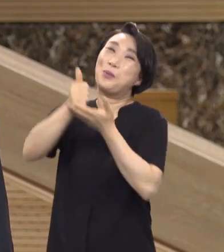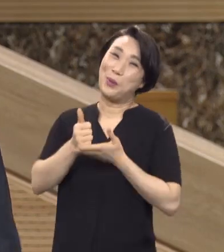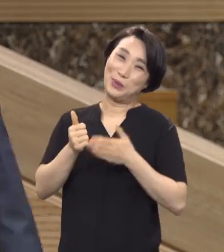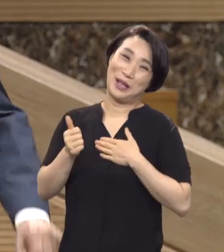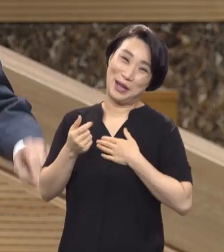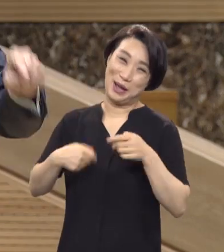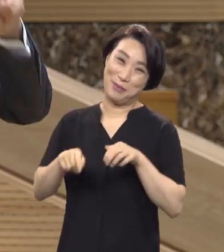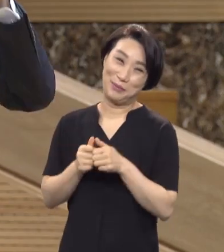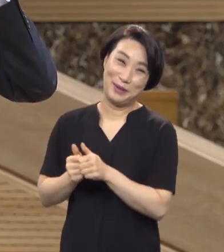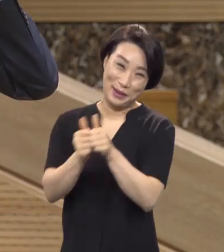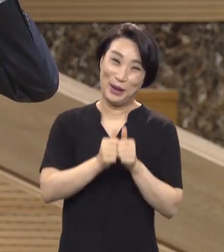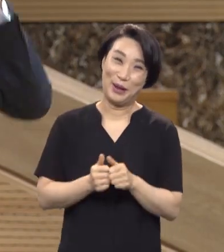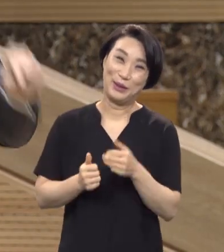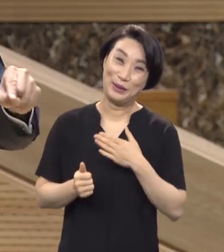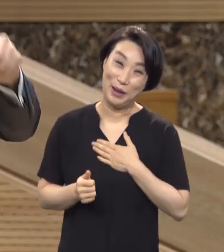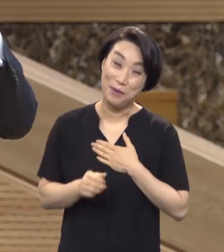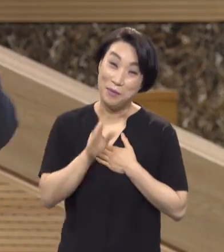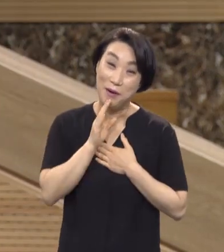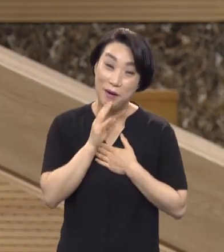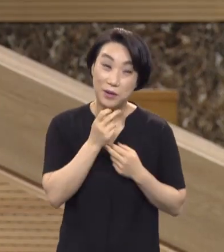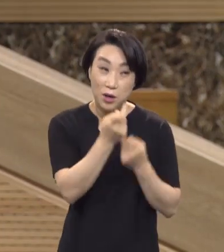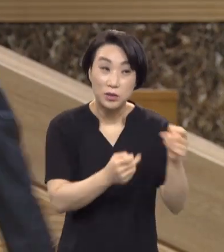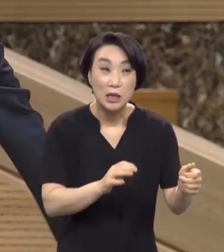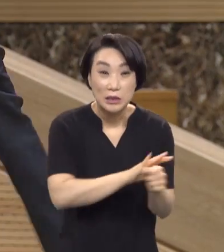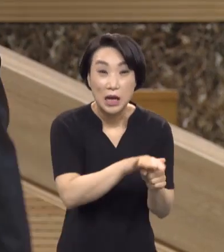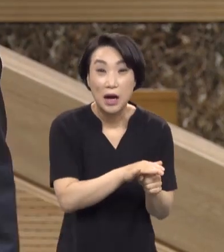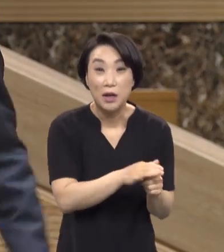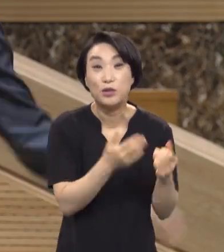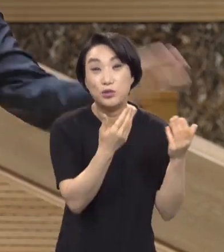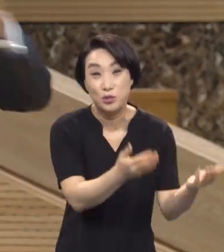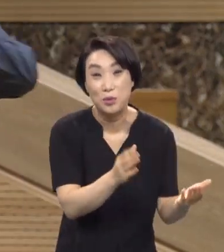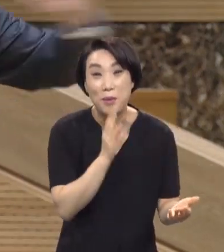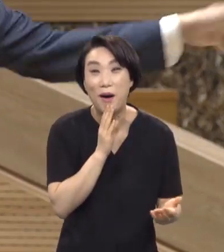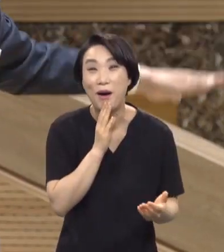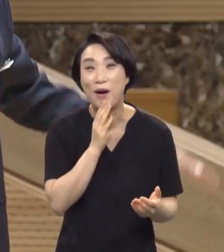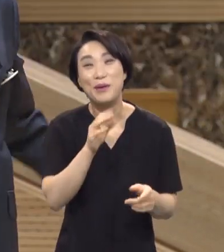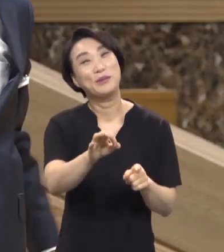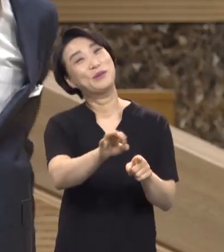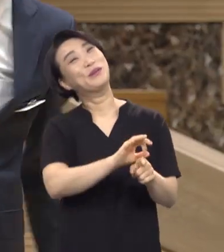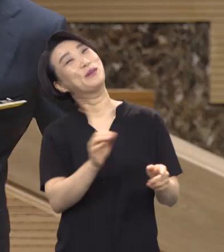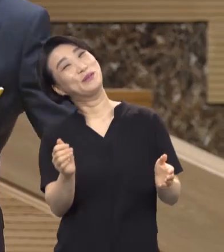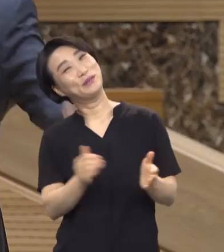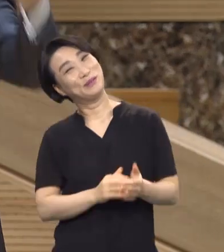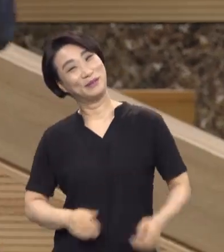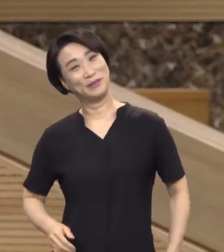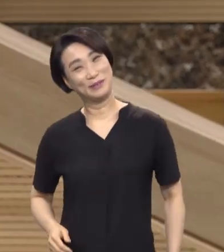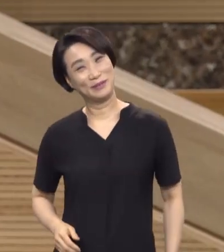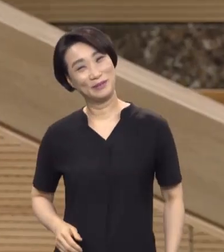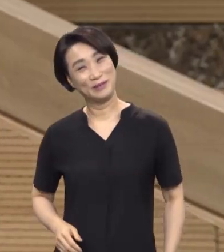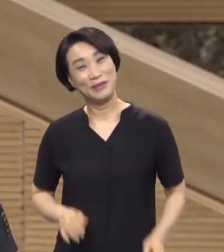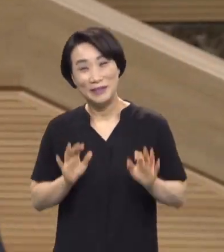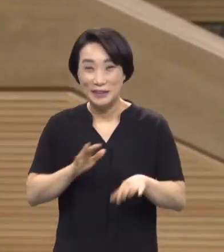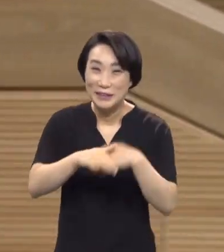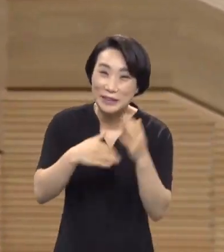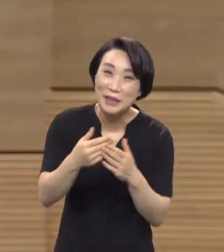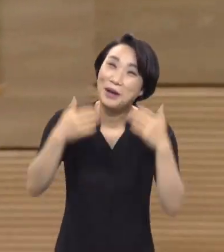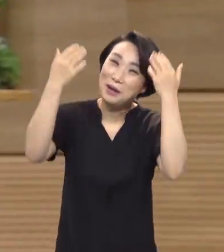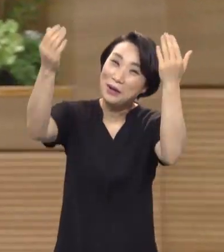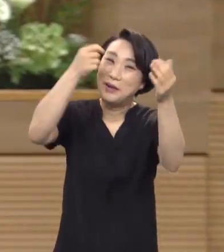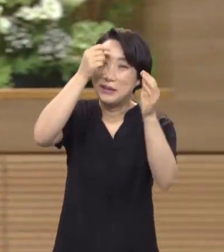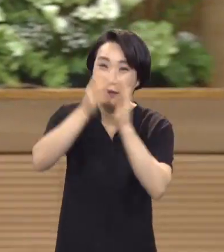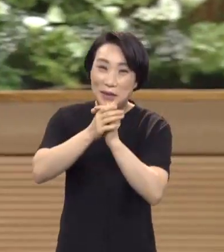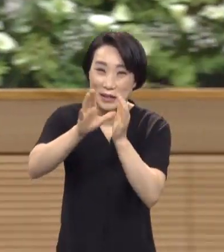것에 대해서, 내가 형제를 사랑하는 데 대해서 더 이상 말할 게 없다 이 말입니다. 두 손 번쩍